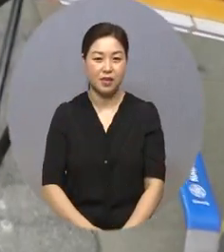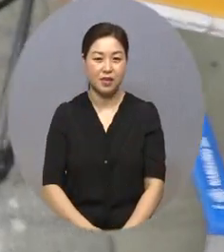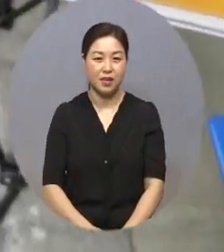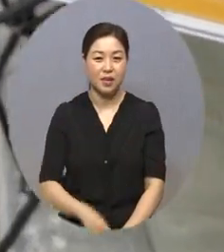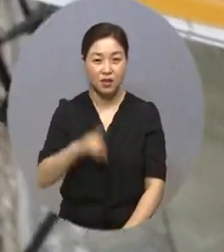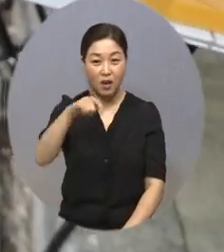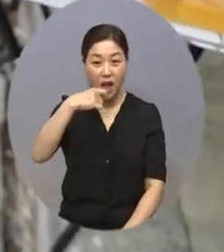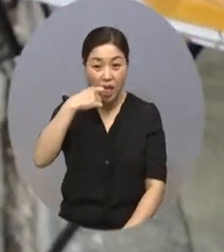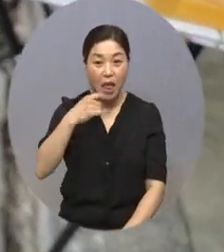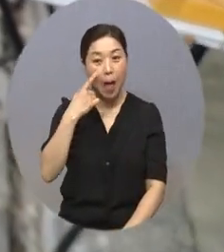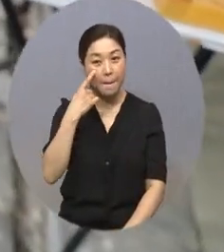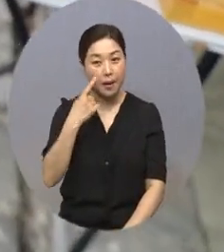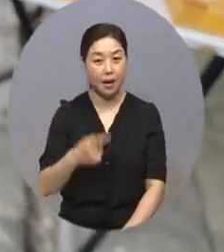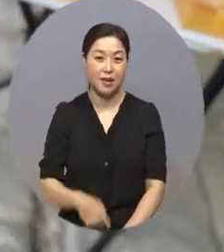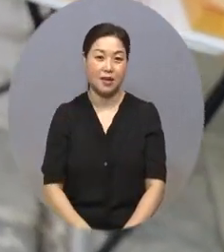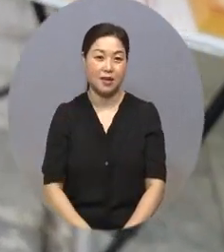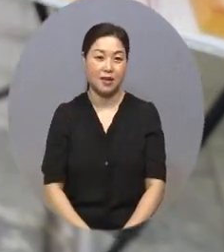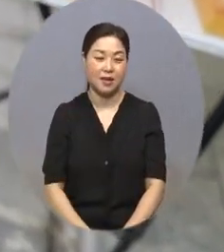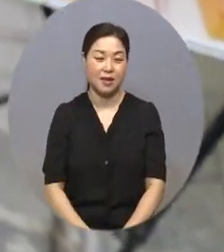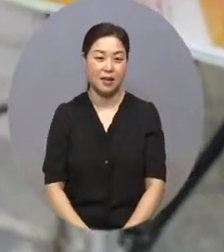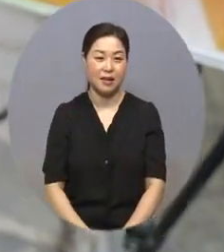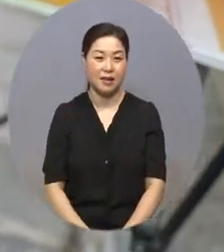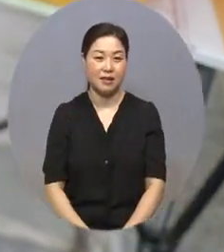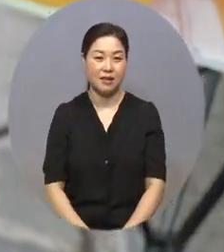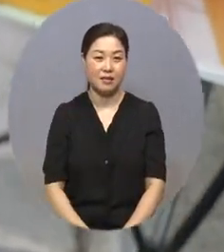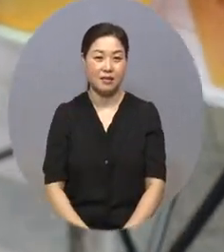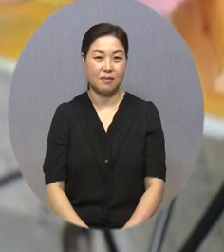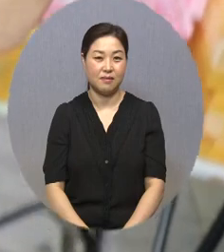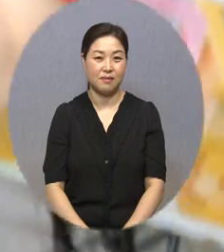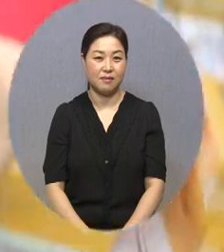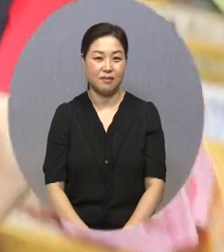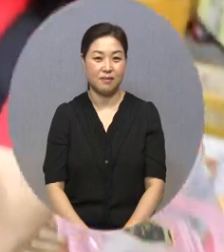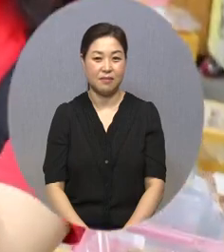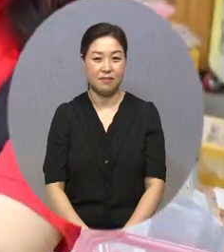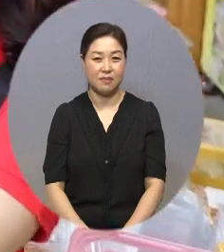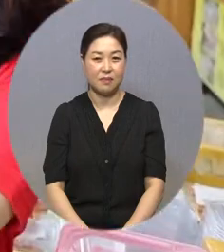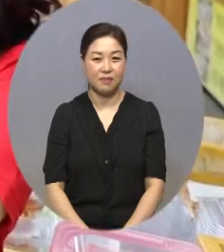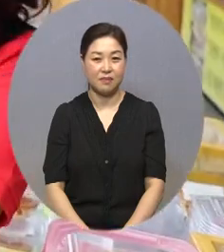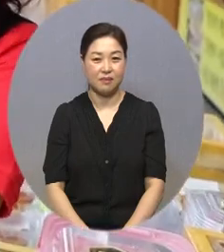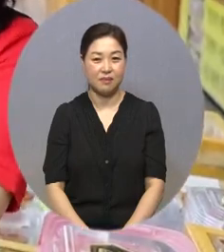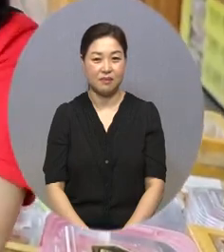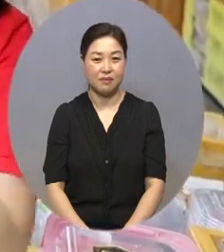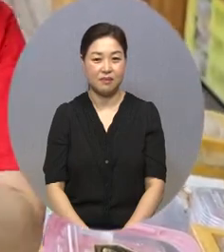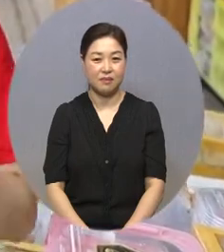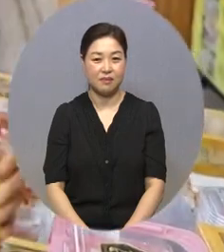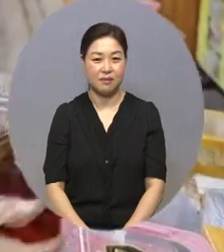드셔보세요 폴드 요 그 열매는 그럼 a